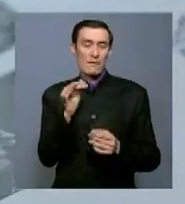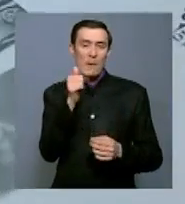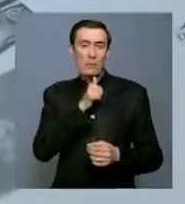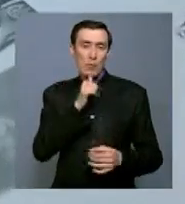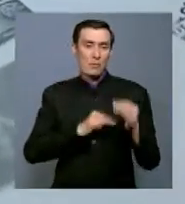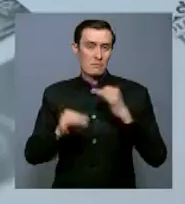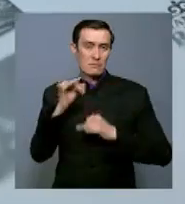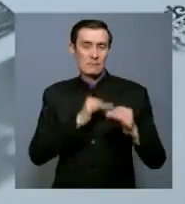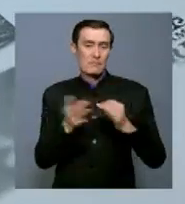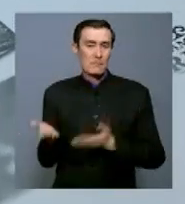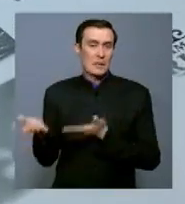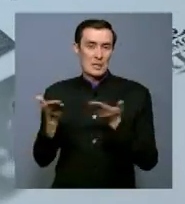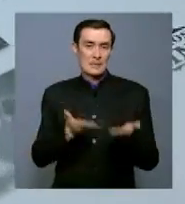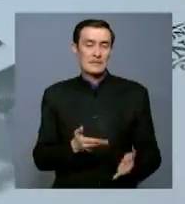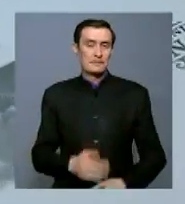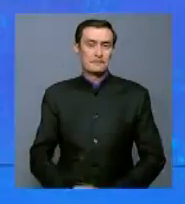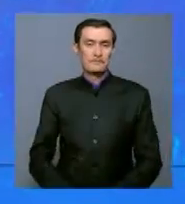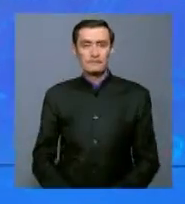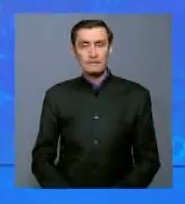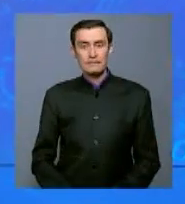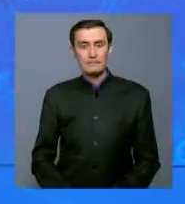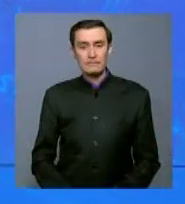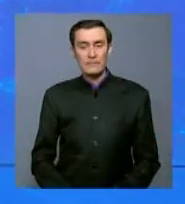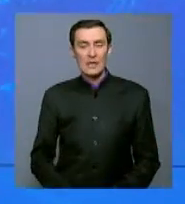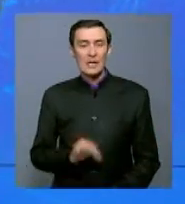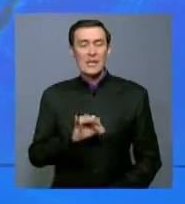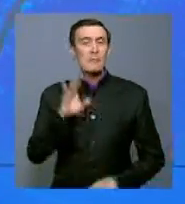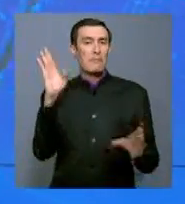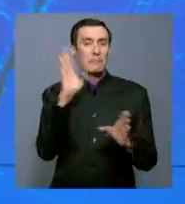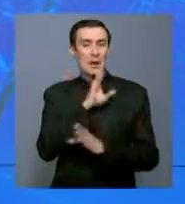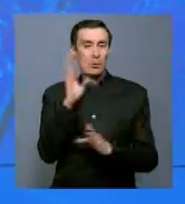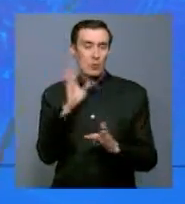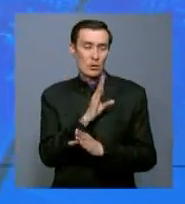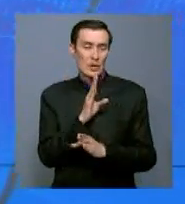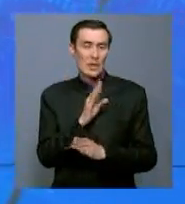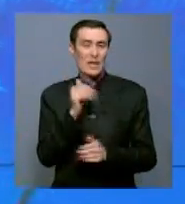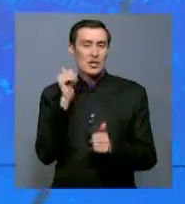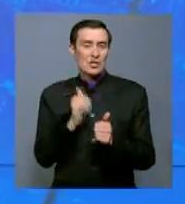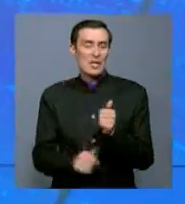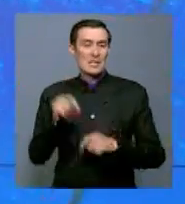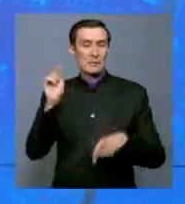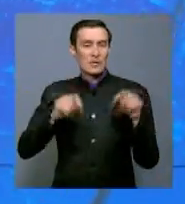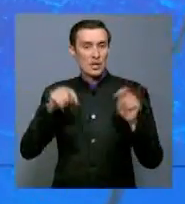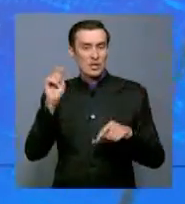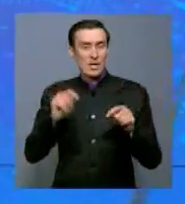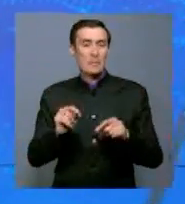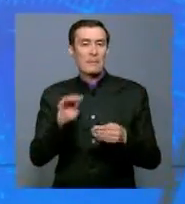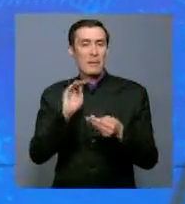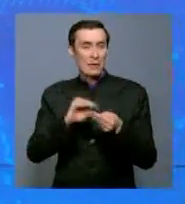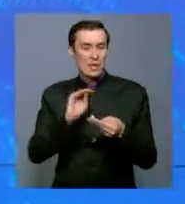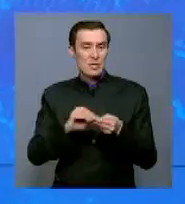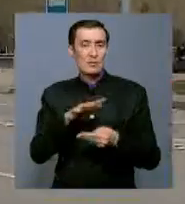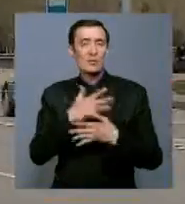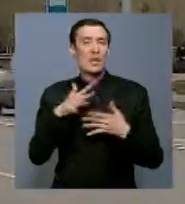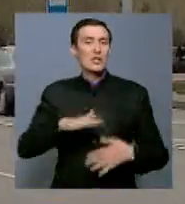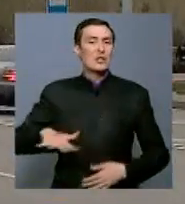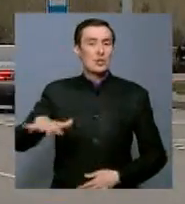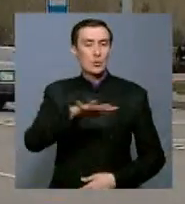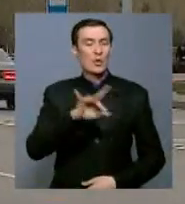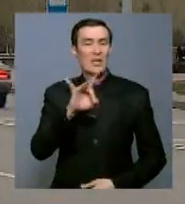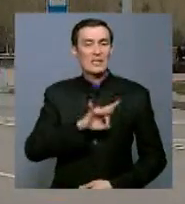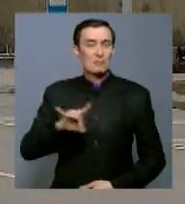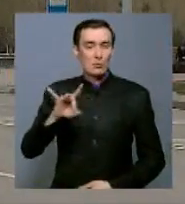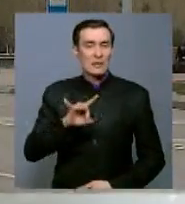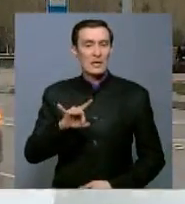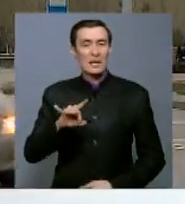возможности его тоже посещения. И о погоде: пасмурные дни с частыми дождями сохранятся на большей территории